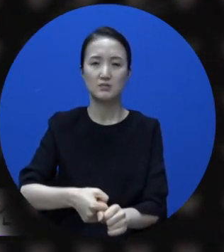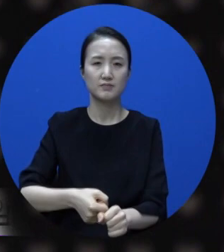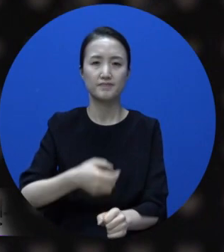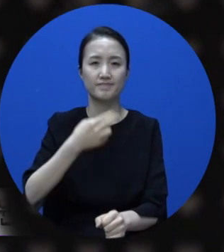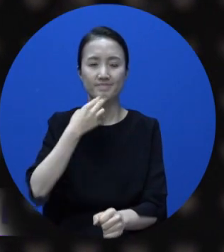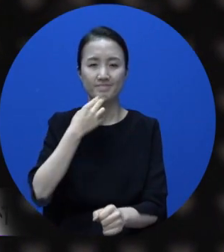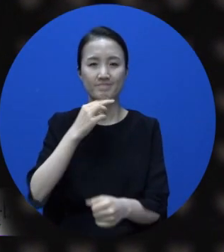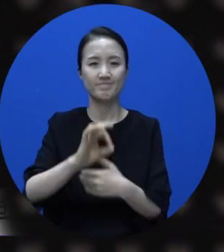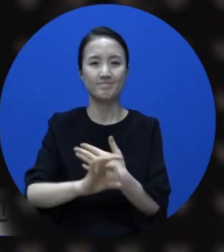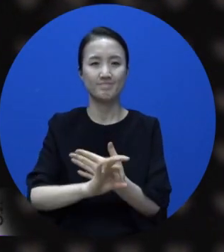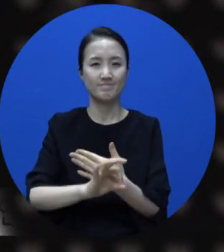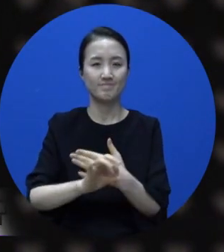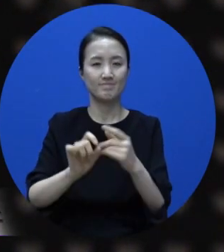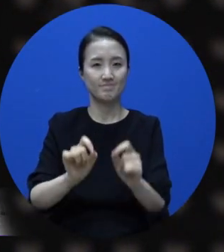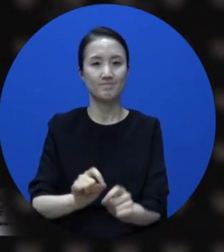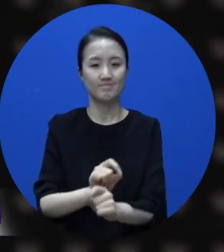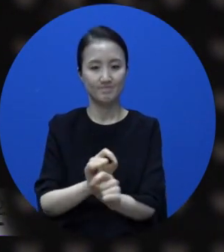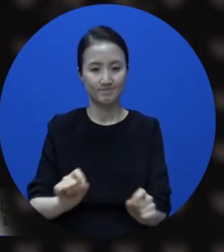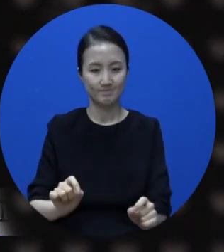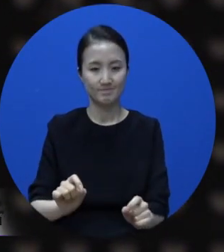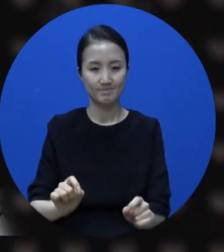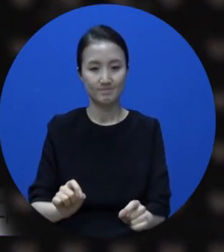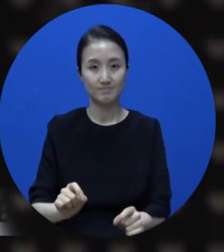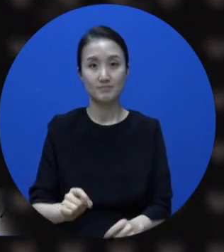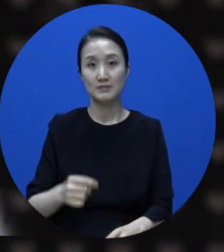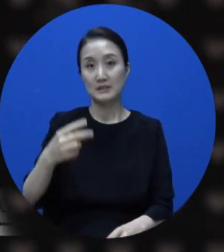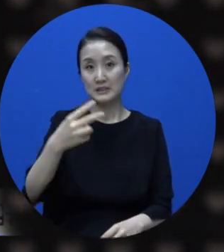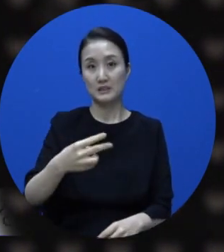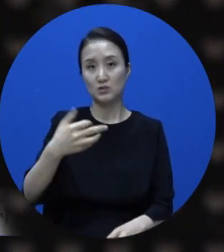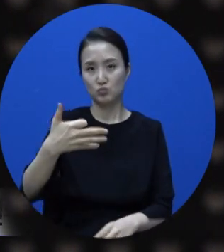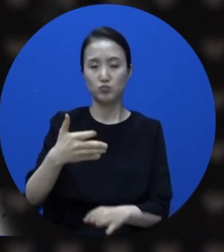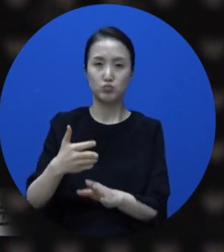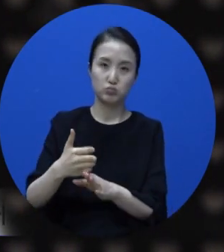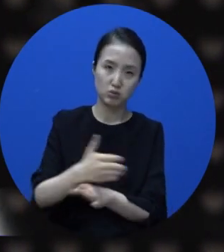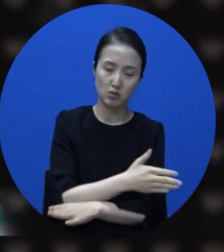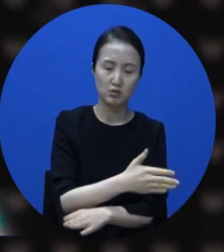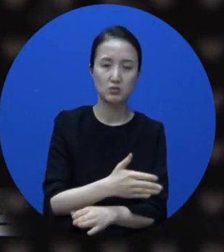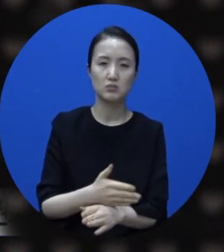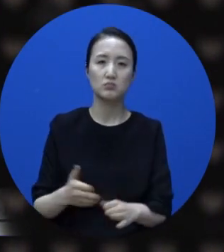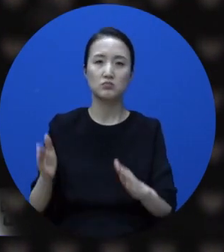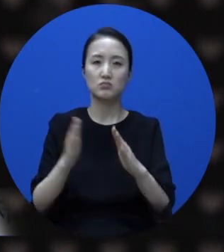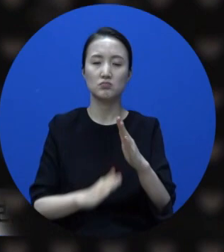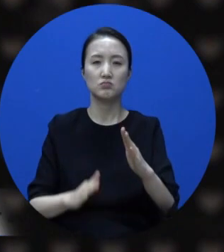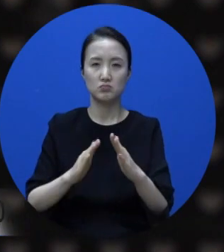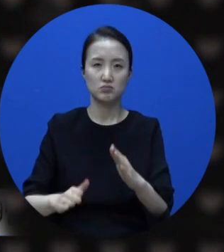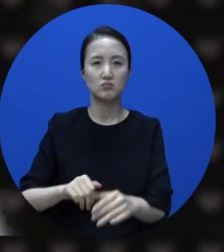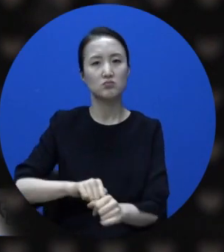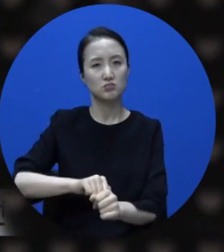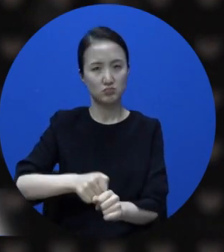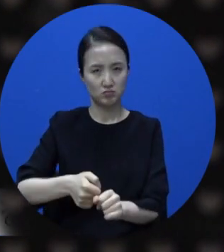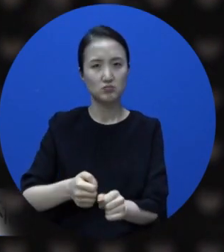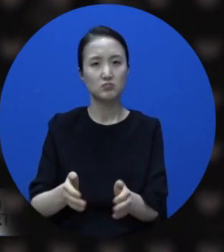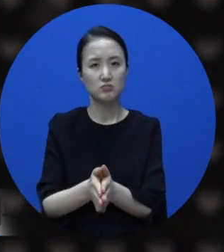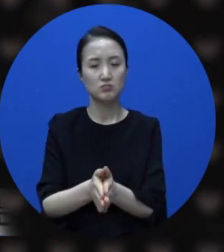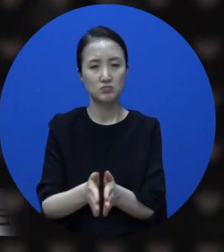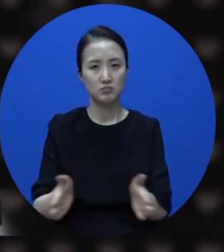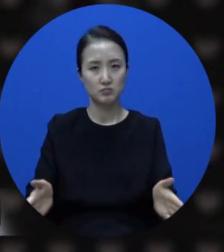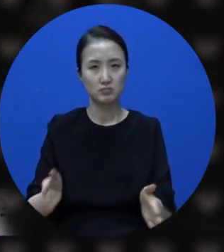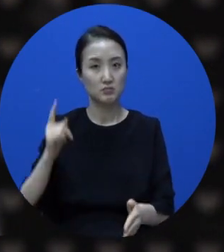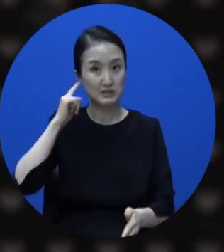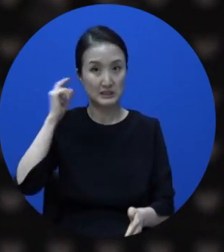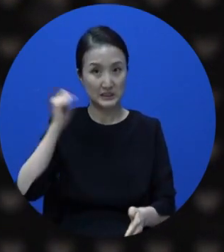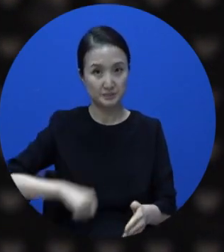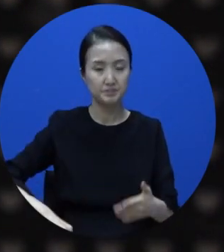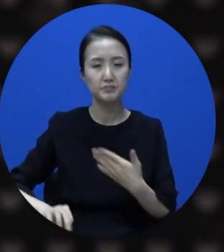그 2019년 중에는 처벌이 시작됩니다 원래 2019년 1일부로 또 처벌을 시작하기로 했다